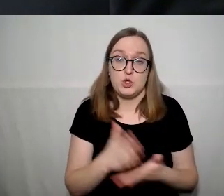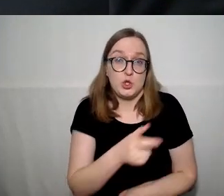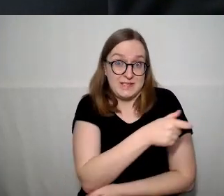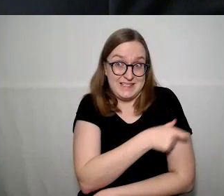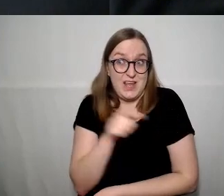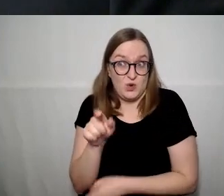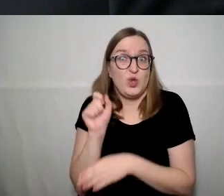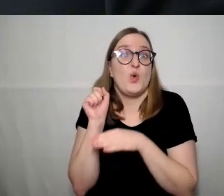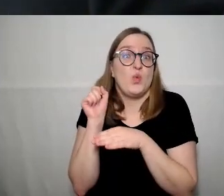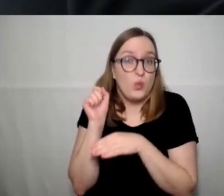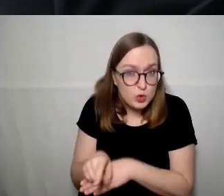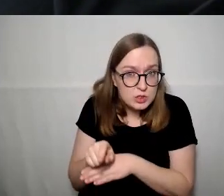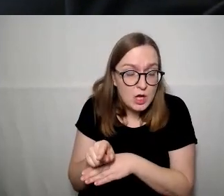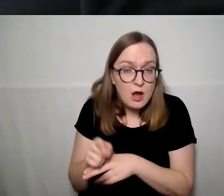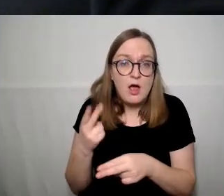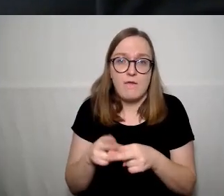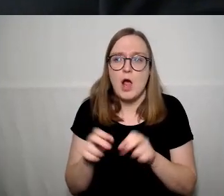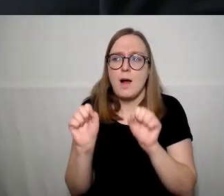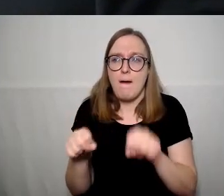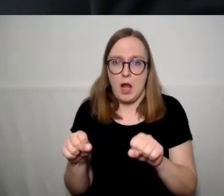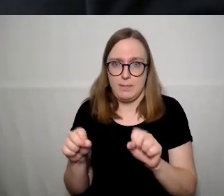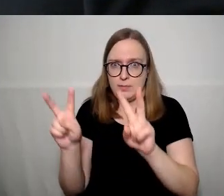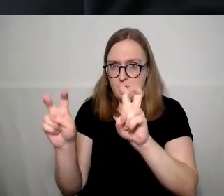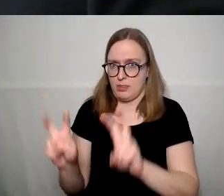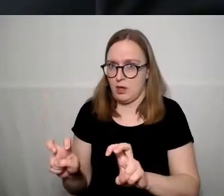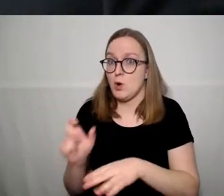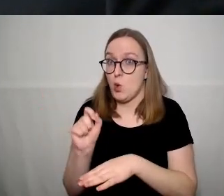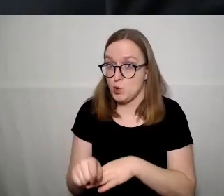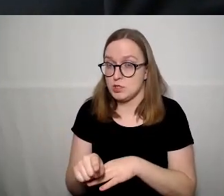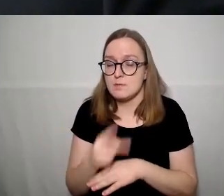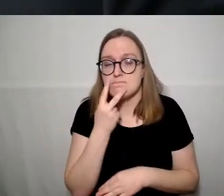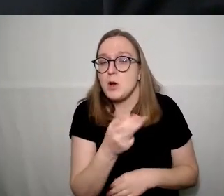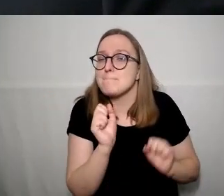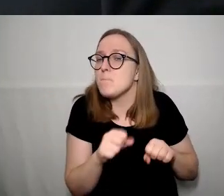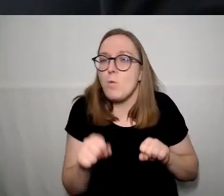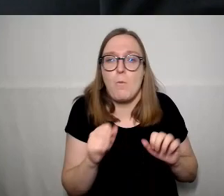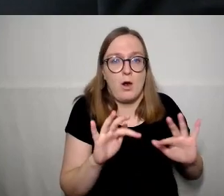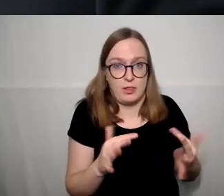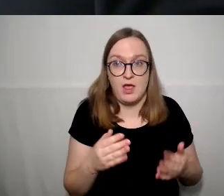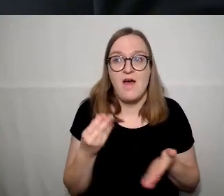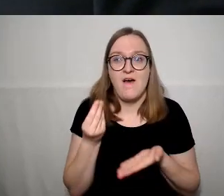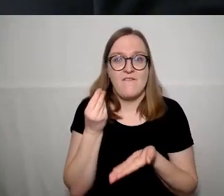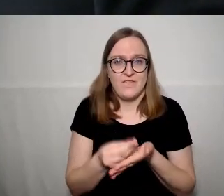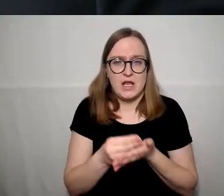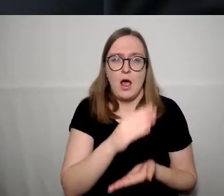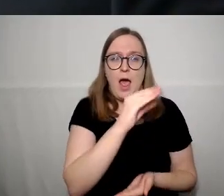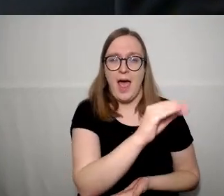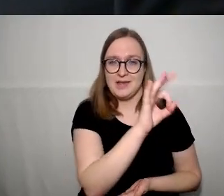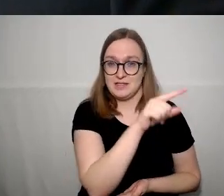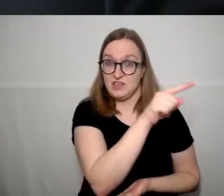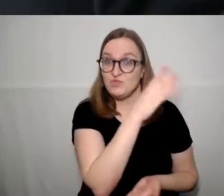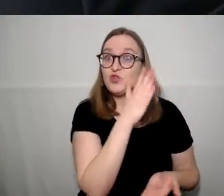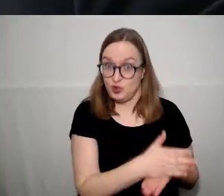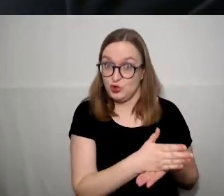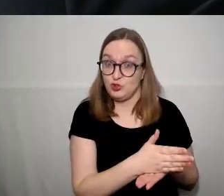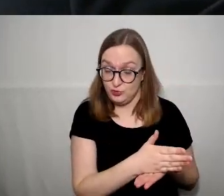užsakymų galimybės studija, kaip galima būtų įveiklinti, yra finansavimo mechanizmai iš Europos Sąjungos ir ten yra